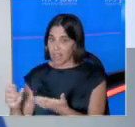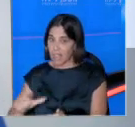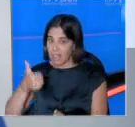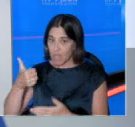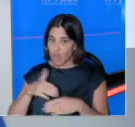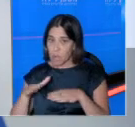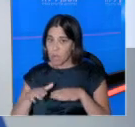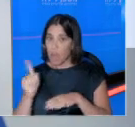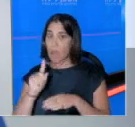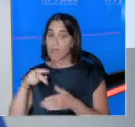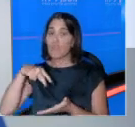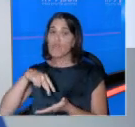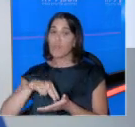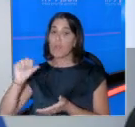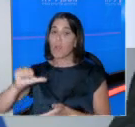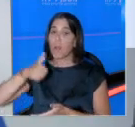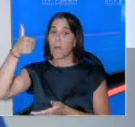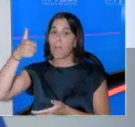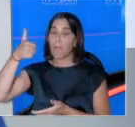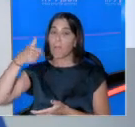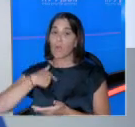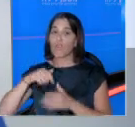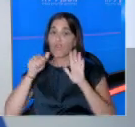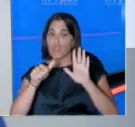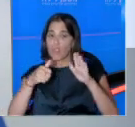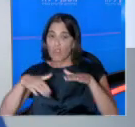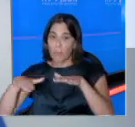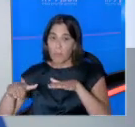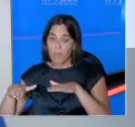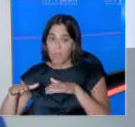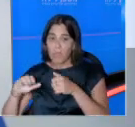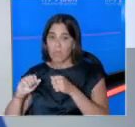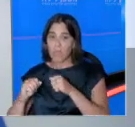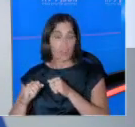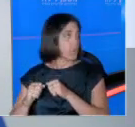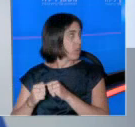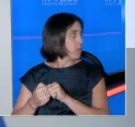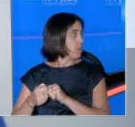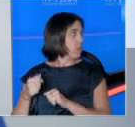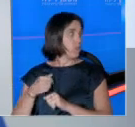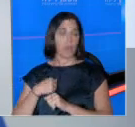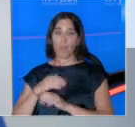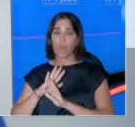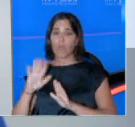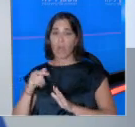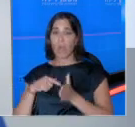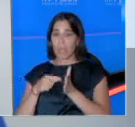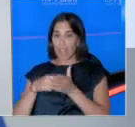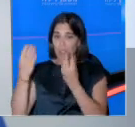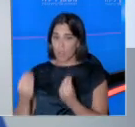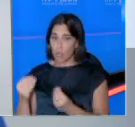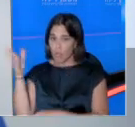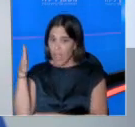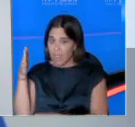הממשלה למי שעומד בראש מפלגה של 6 מנדטים, זה דבר מעוות. אבל טובת המדינה